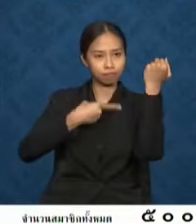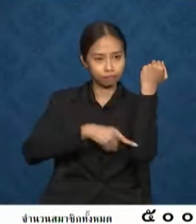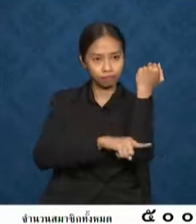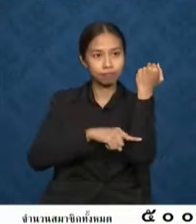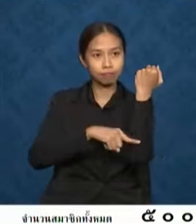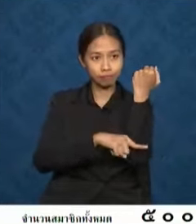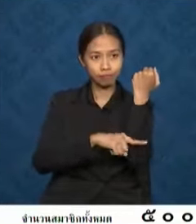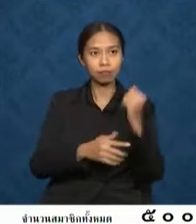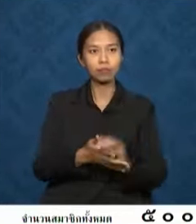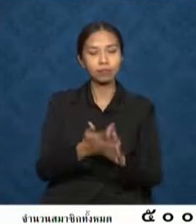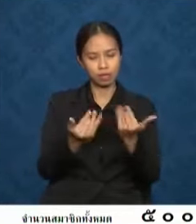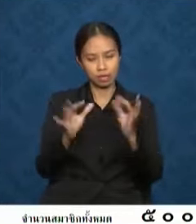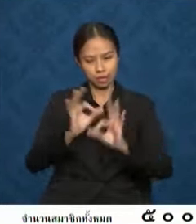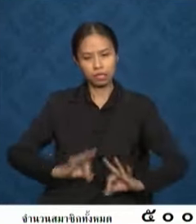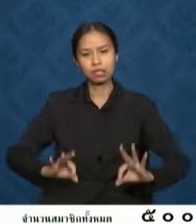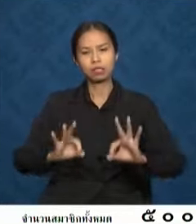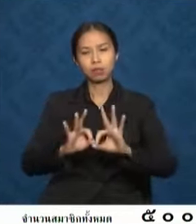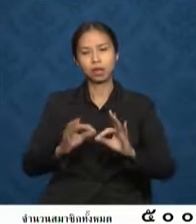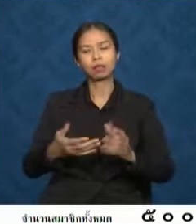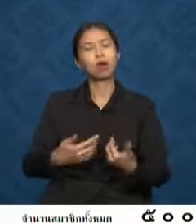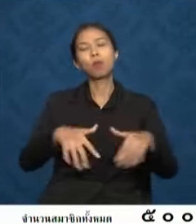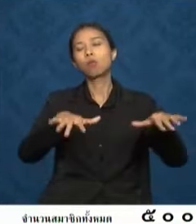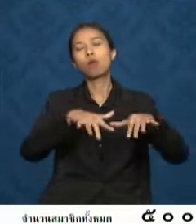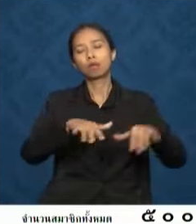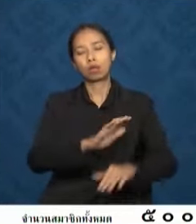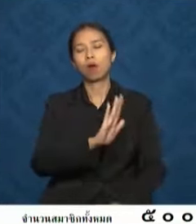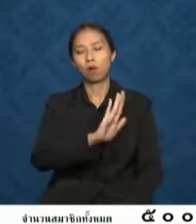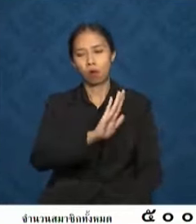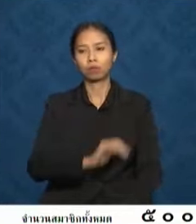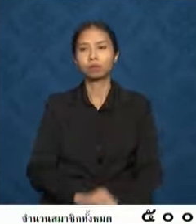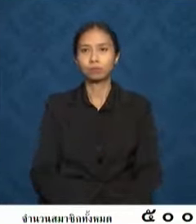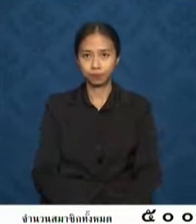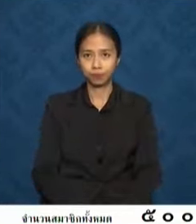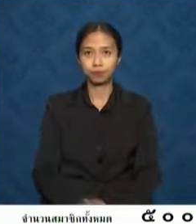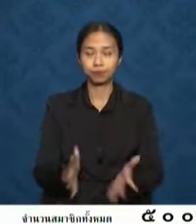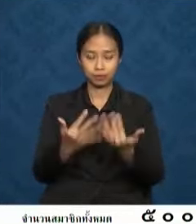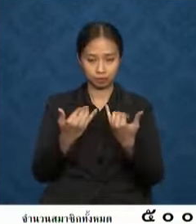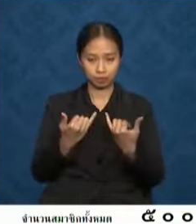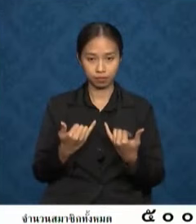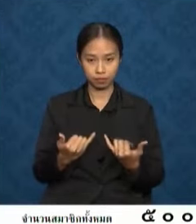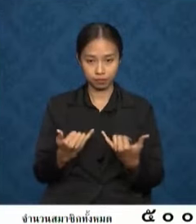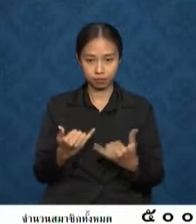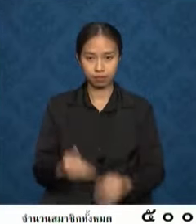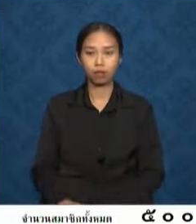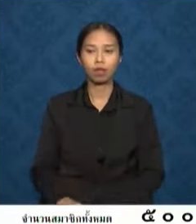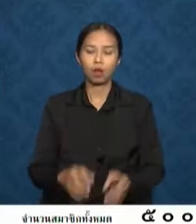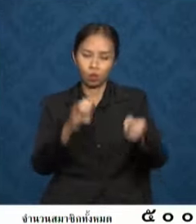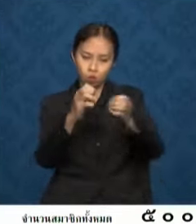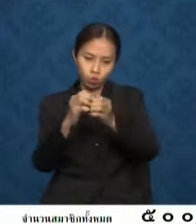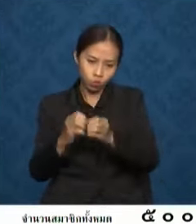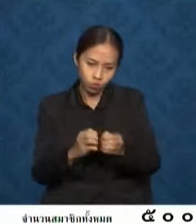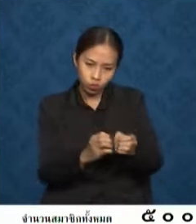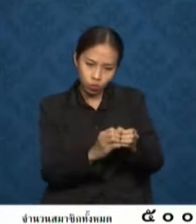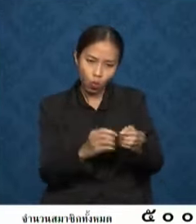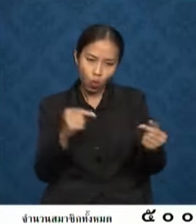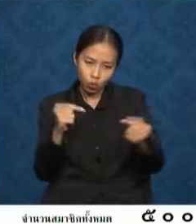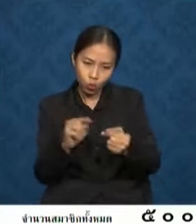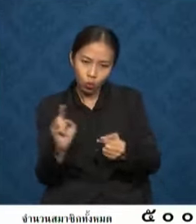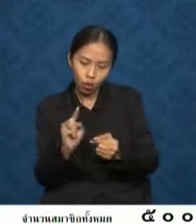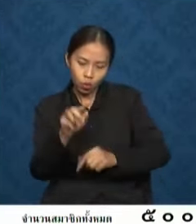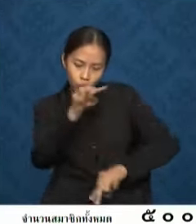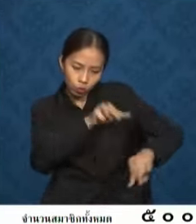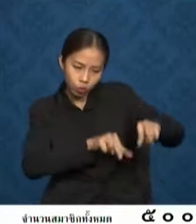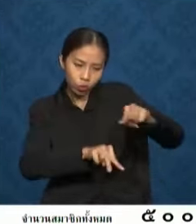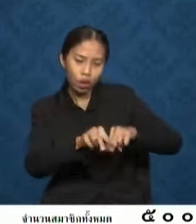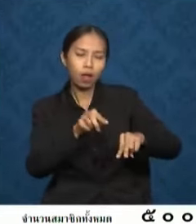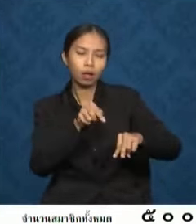นี้ก็เป็นกระบวนการตามปกติดังนั้นครับการลบกวนมาตรการการอารักขาที่เป็น